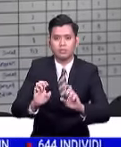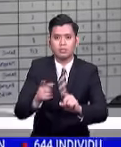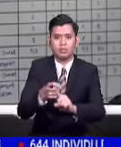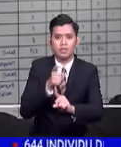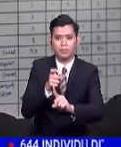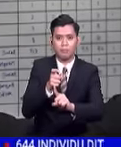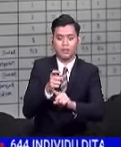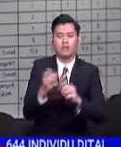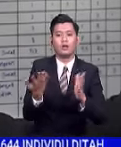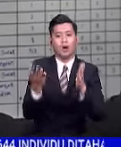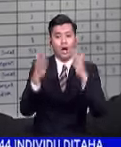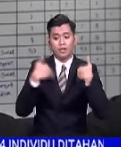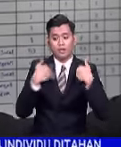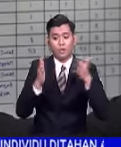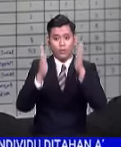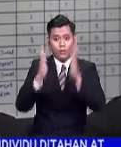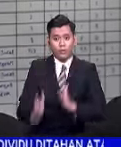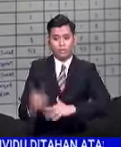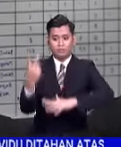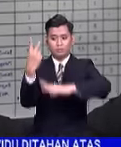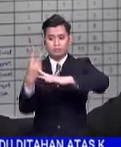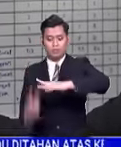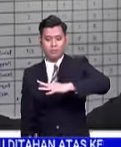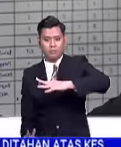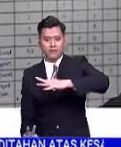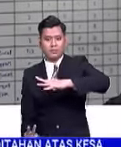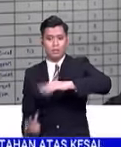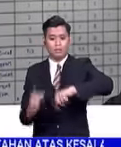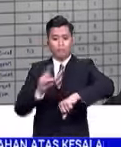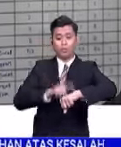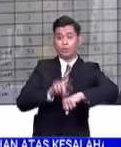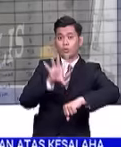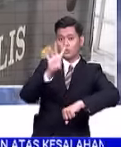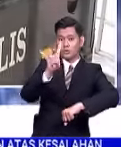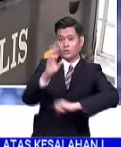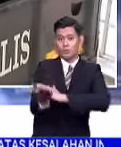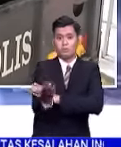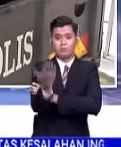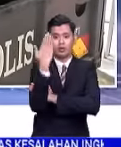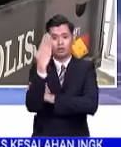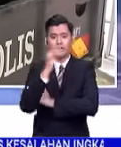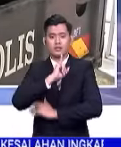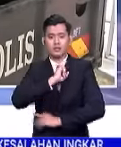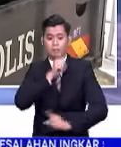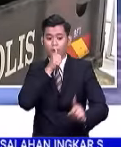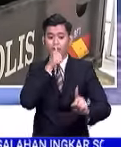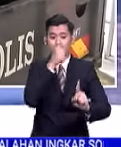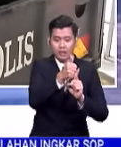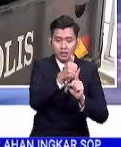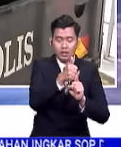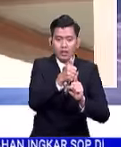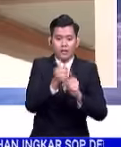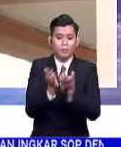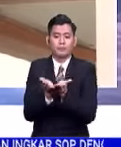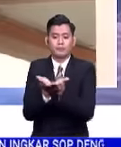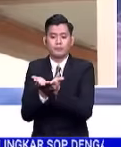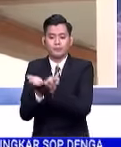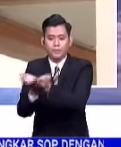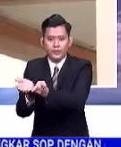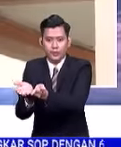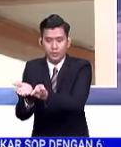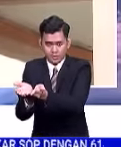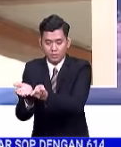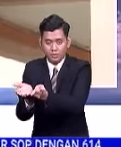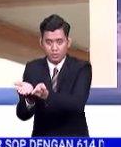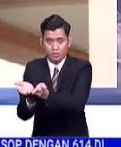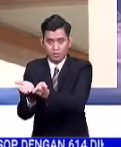Damit. Jadi pada sekitar jam 11.07 pagi. Jadi saya mengarahkan satu keluaran, botman dan juga satu